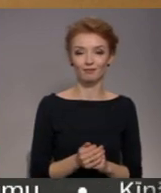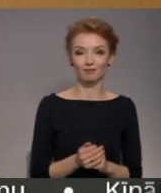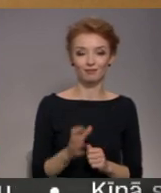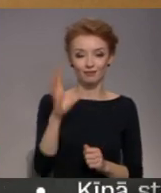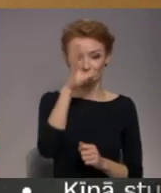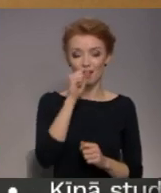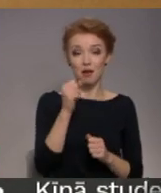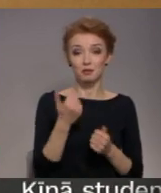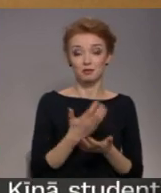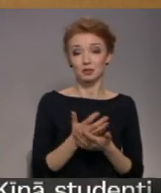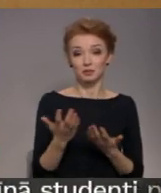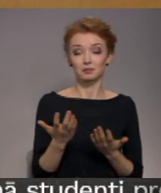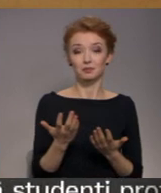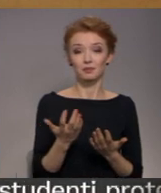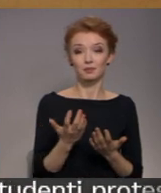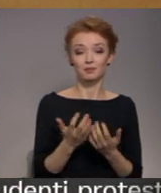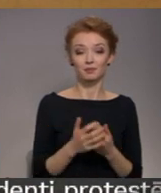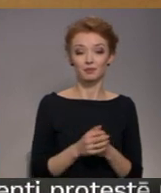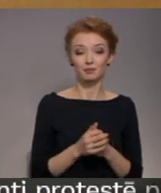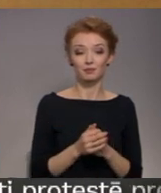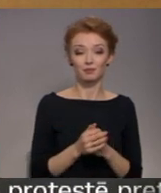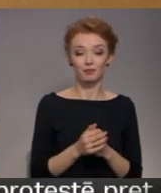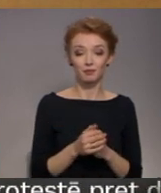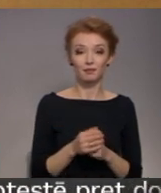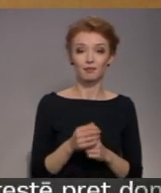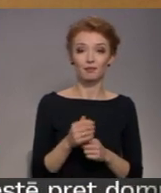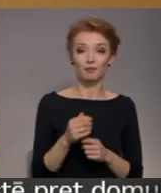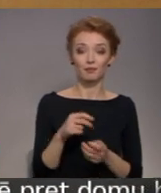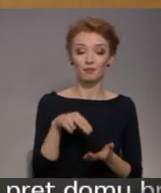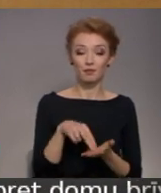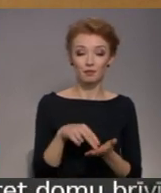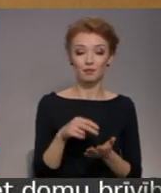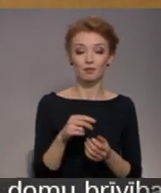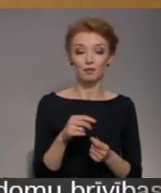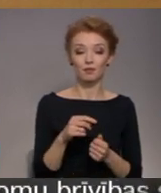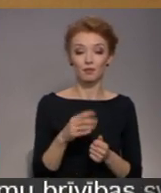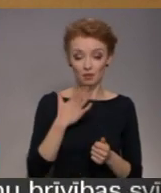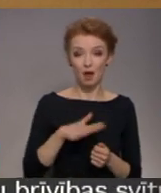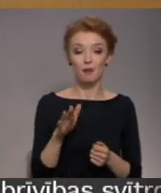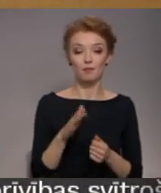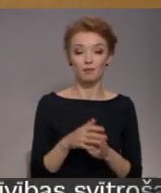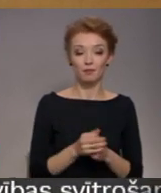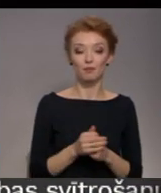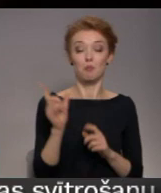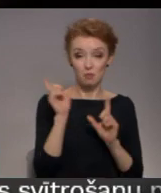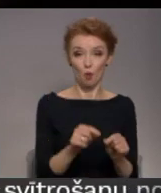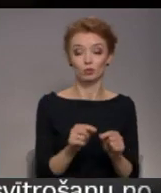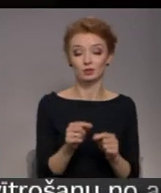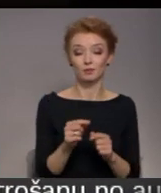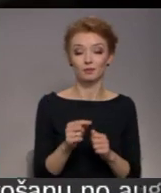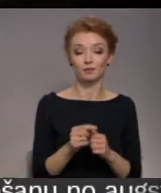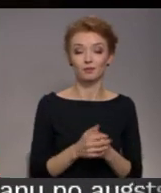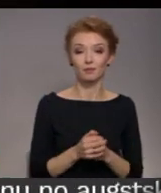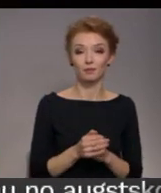krāsā jābūt augļūdeņiem. Tā kā viegli pastāvējis ūdeni. Labi, tā tad nogāja. Braucam. Neko